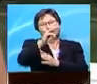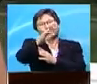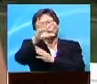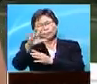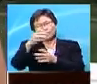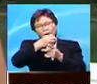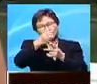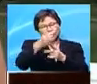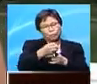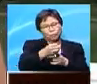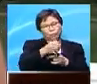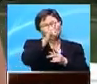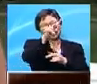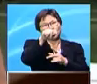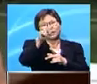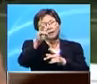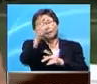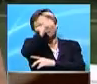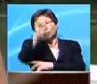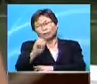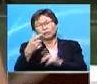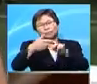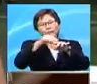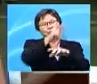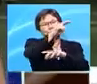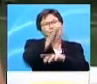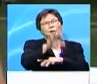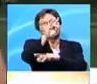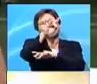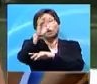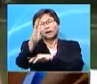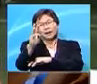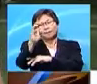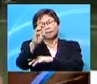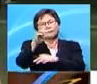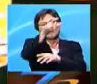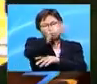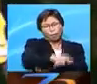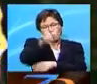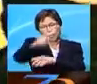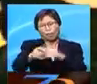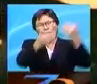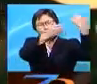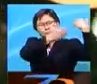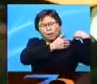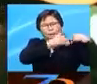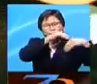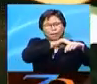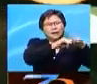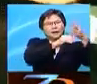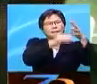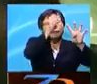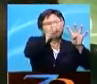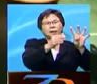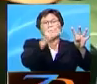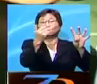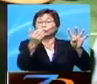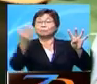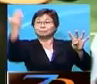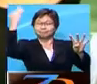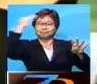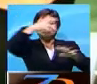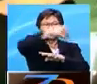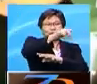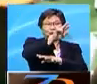ataupun 92.6% daripada 286 pengundi awal melaksanakan tanggungjawab mereka pada 14 Jun lalu dan dalam